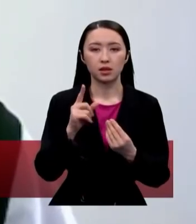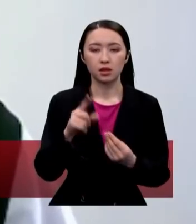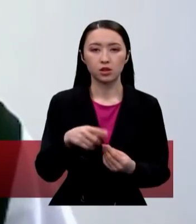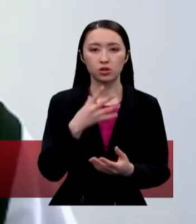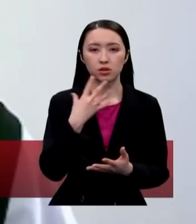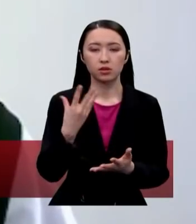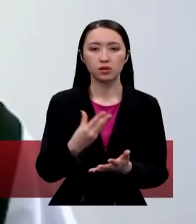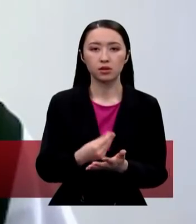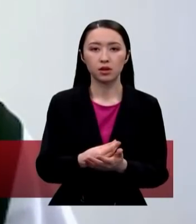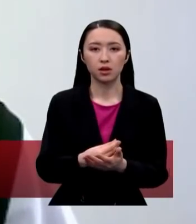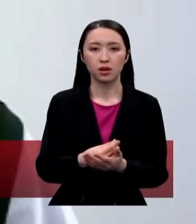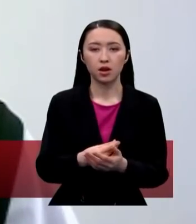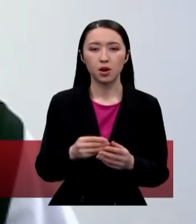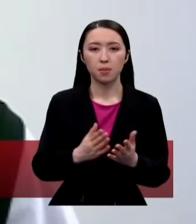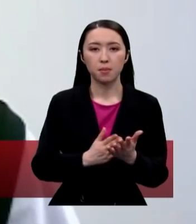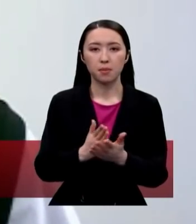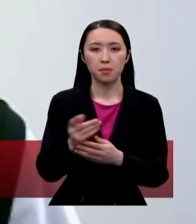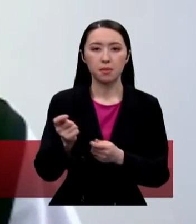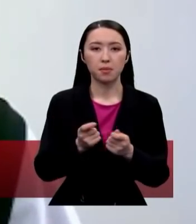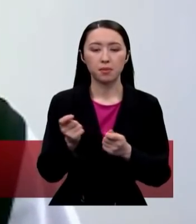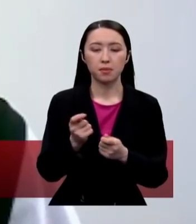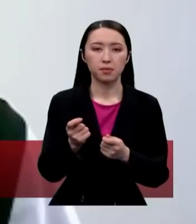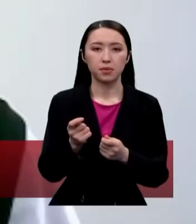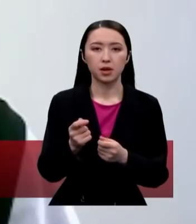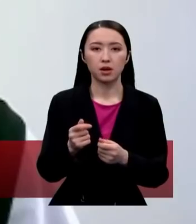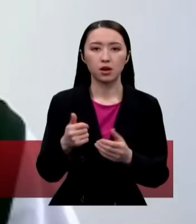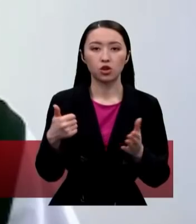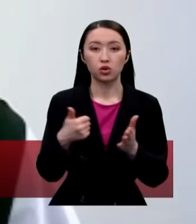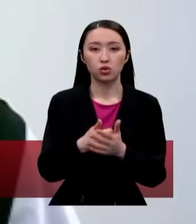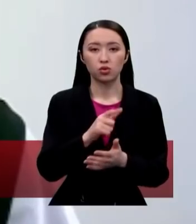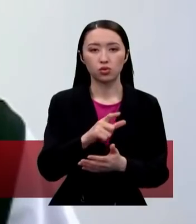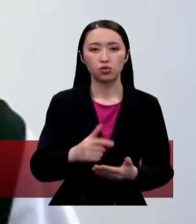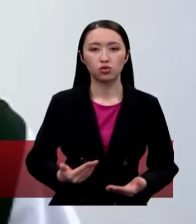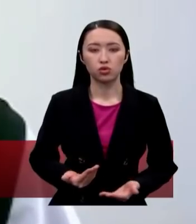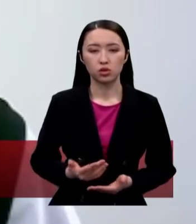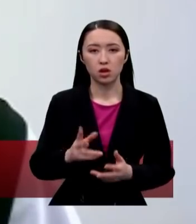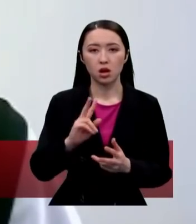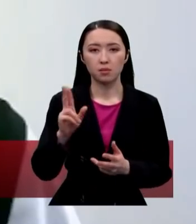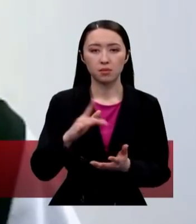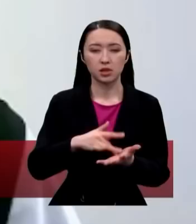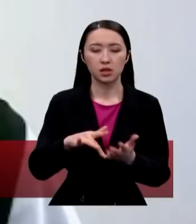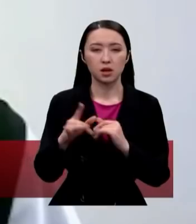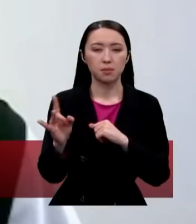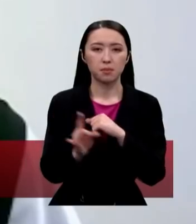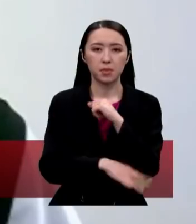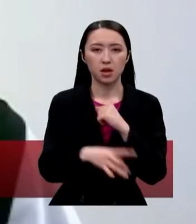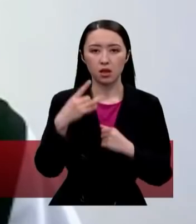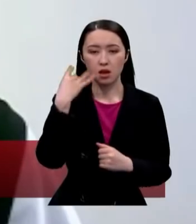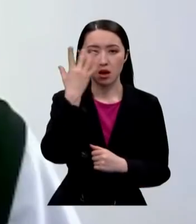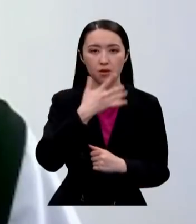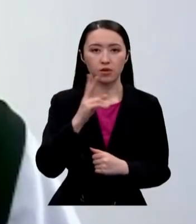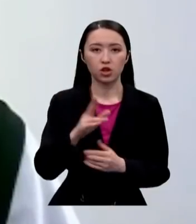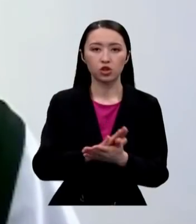этими, своей проводимой политикой довели население до уровня стран Африки, до самых бедных стран мира.